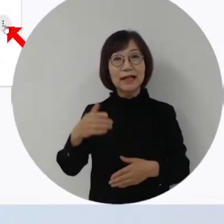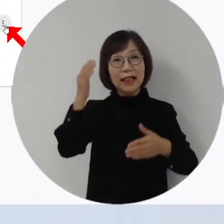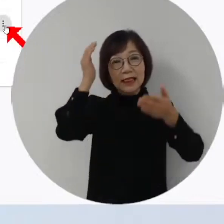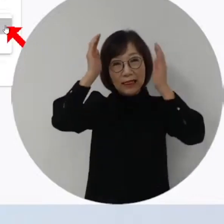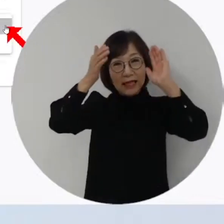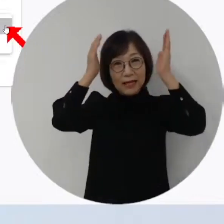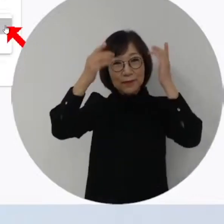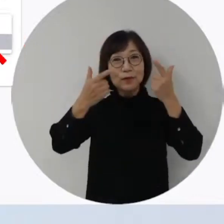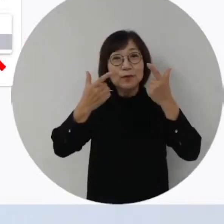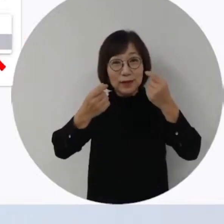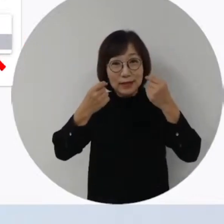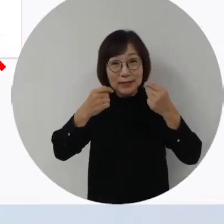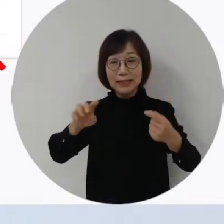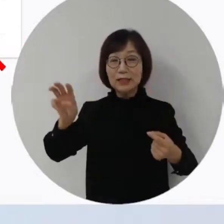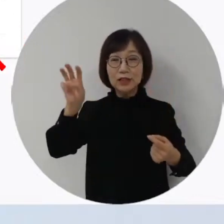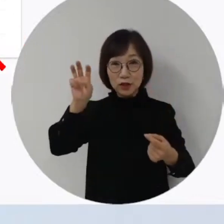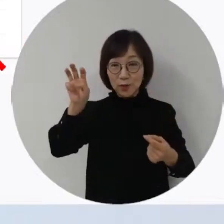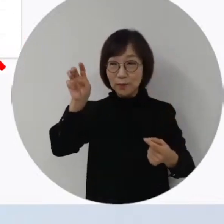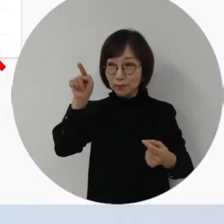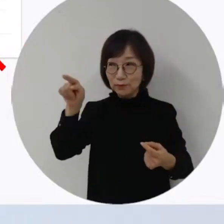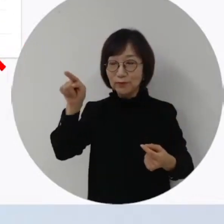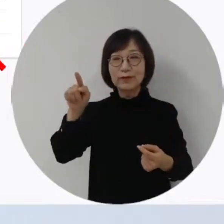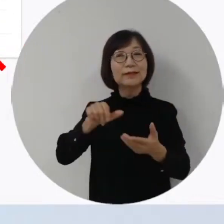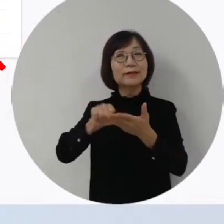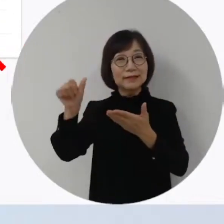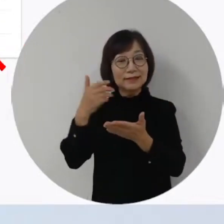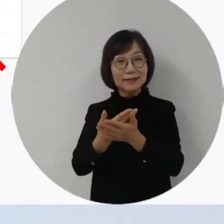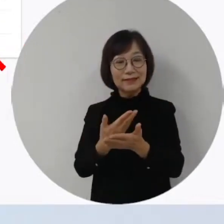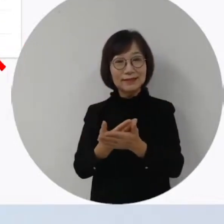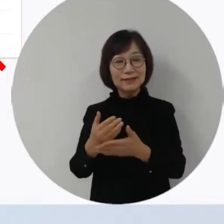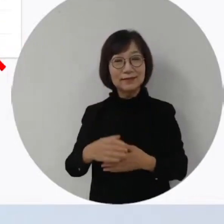네이버도 점점점 삭제.